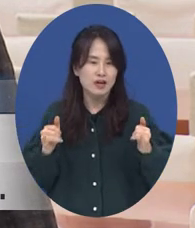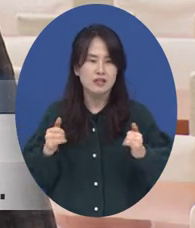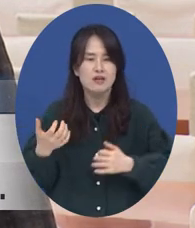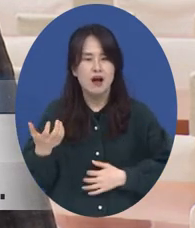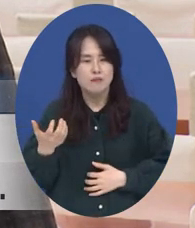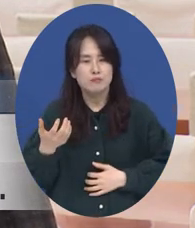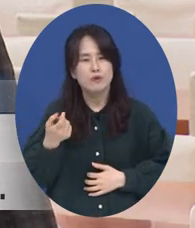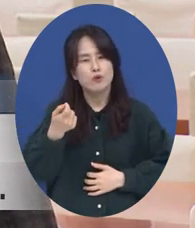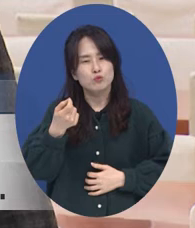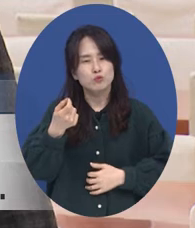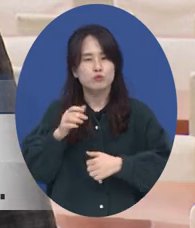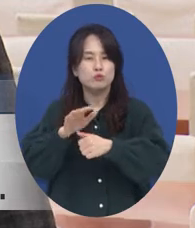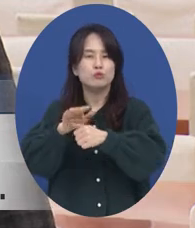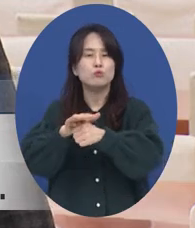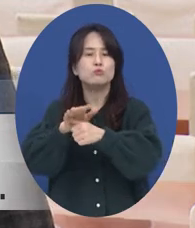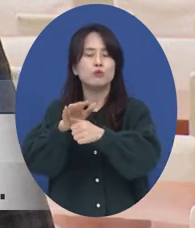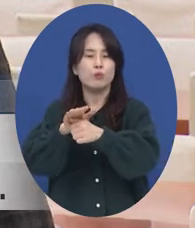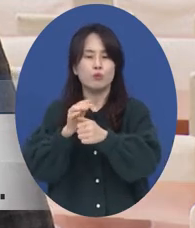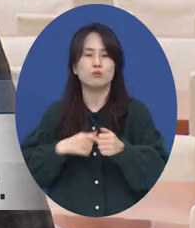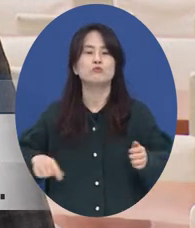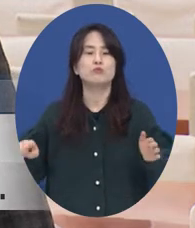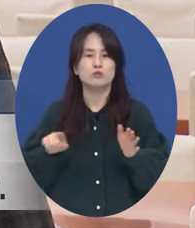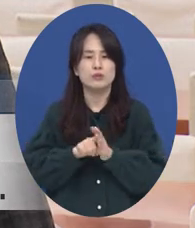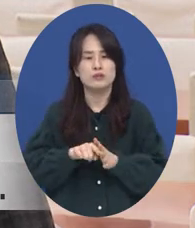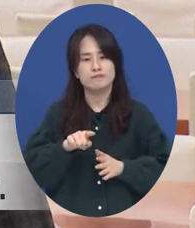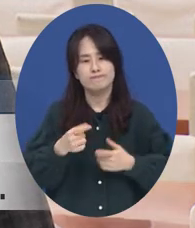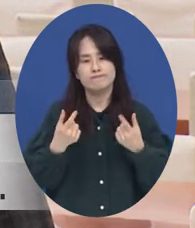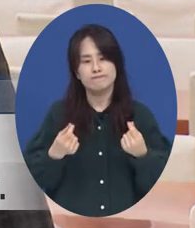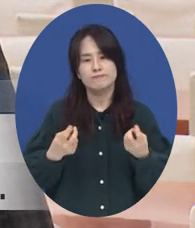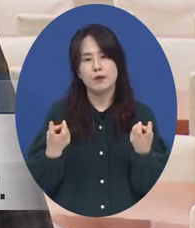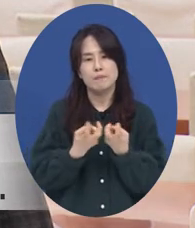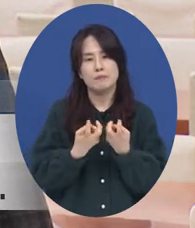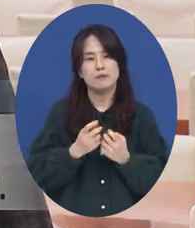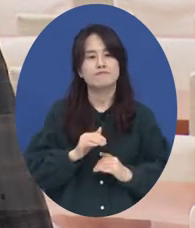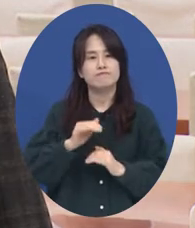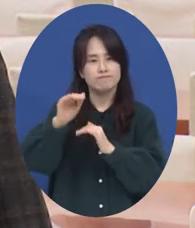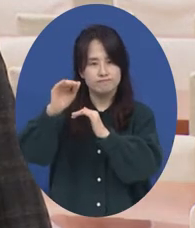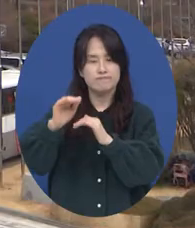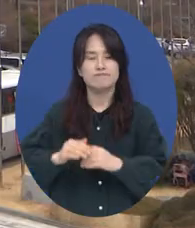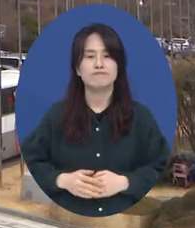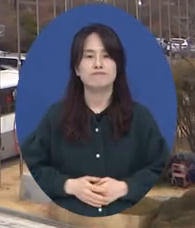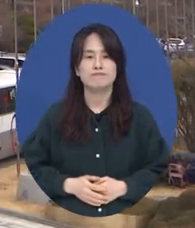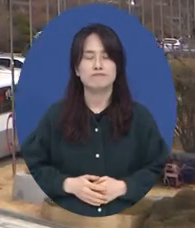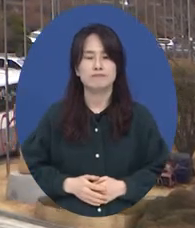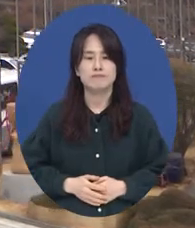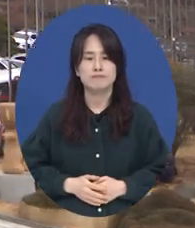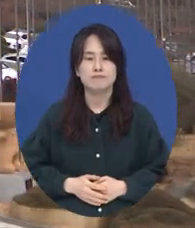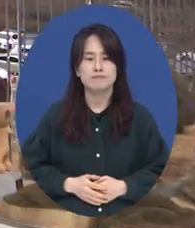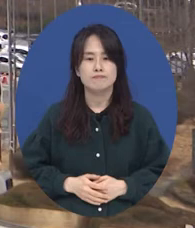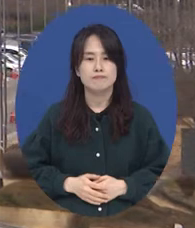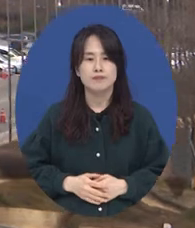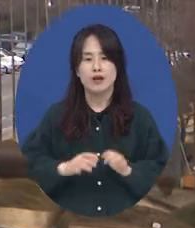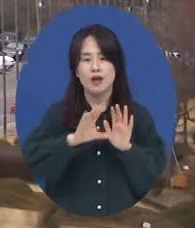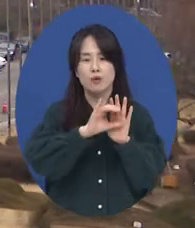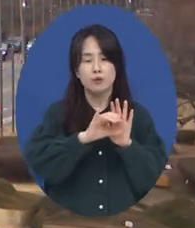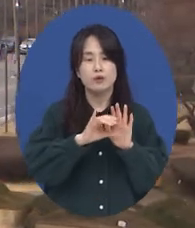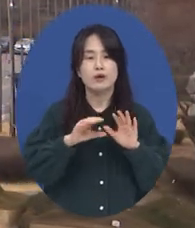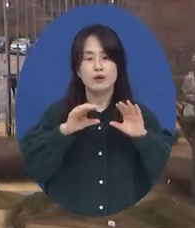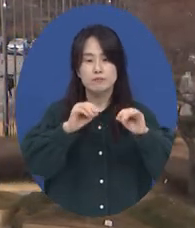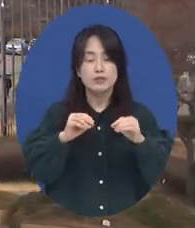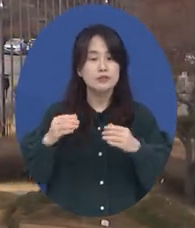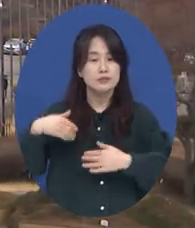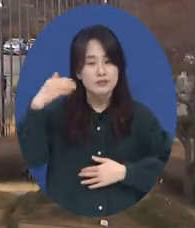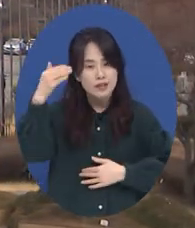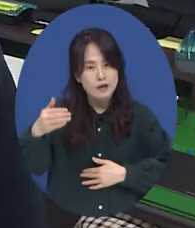상인들의 그러한 아픔을 조금이라도 덜어주기 위해서 이러한 시책을 추진하게 됐습니다. 도는 코로나19 사태가 끝난